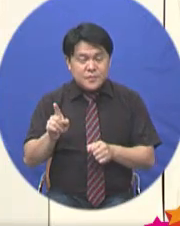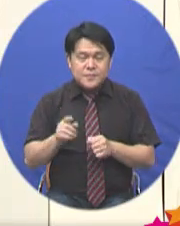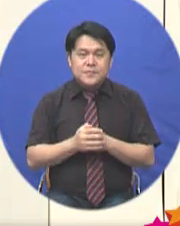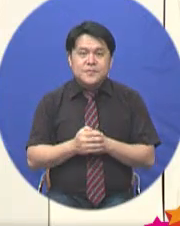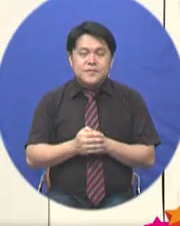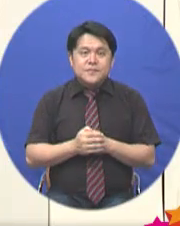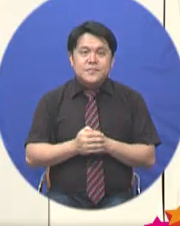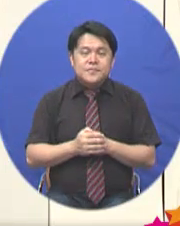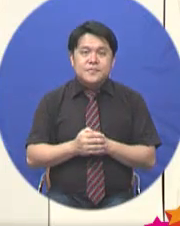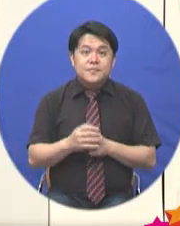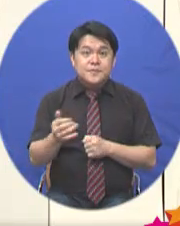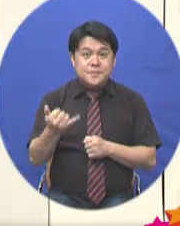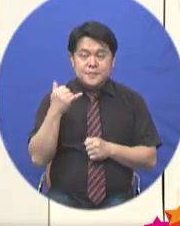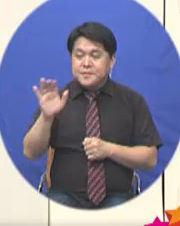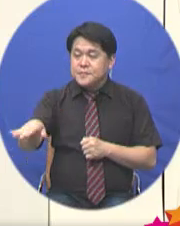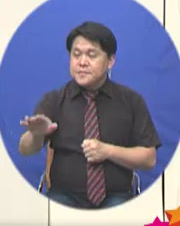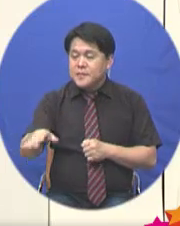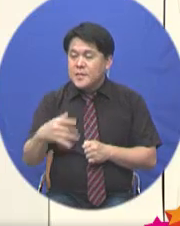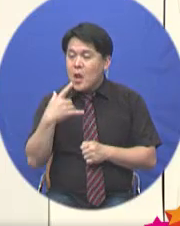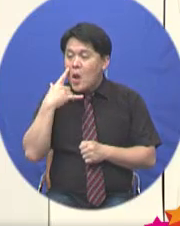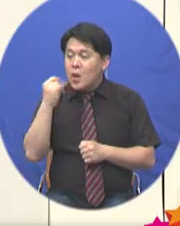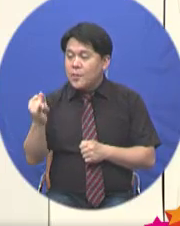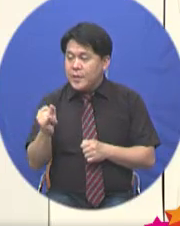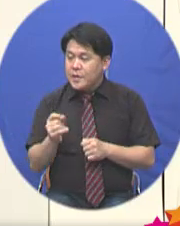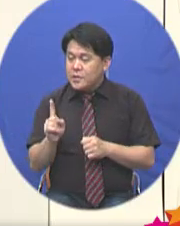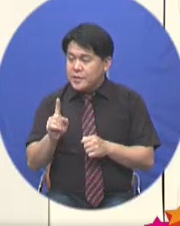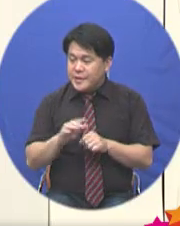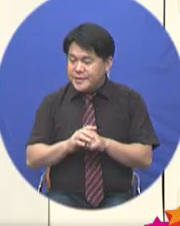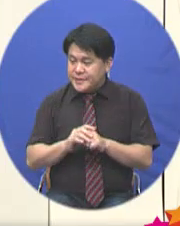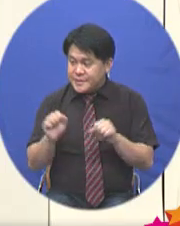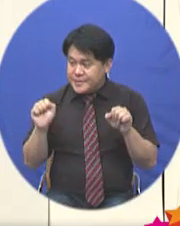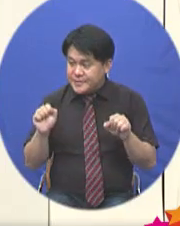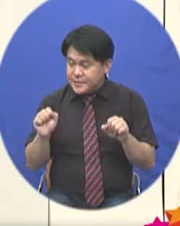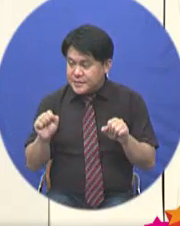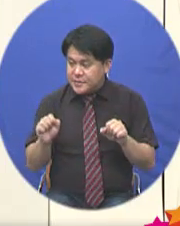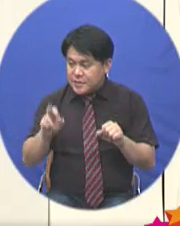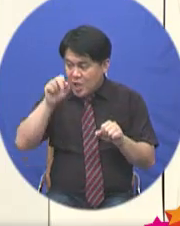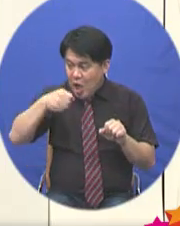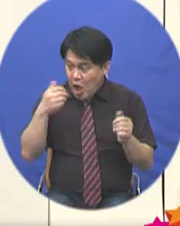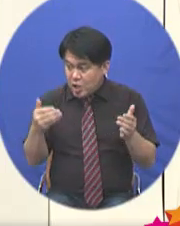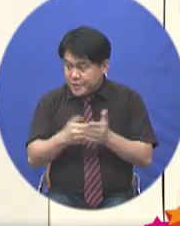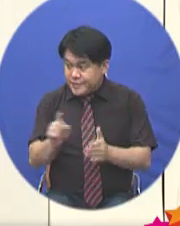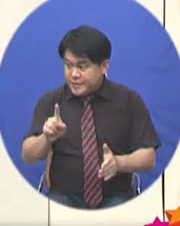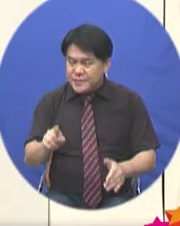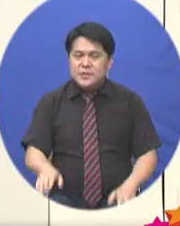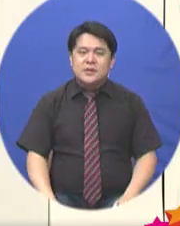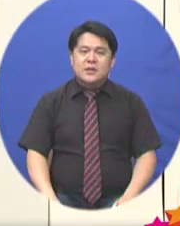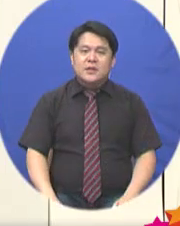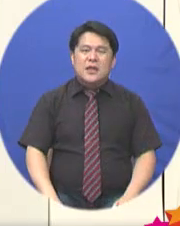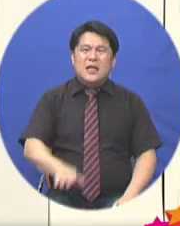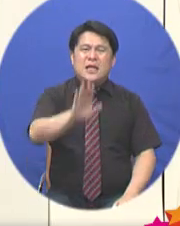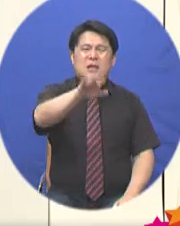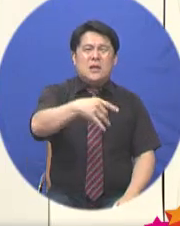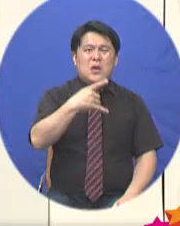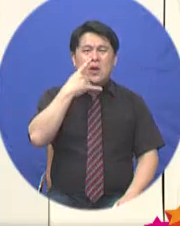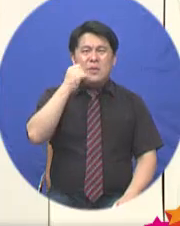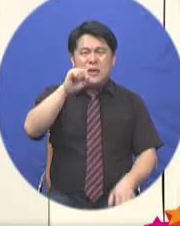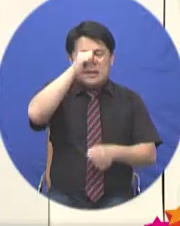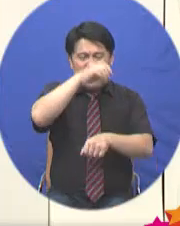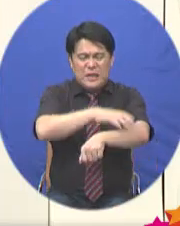요양하시는 분에게 저희 집에 전화를 했어요. 네네. 어머니 잘 계, 저 점심 드셨습니까? 했더니 네네. 다리를 못 만지게 하신다